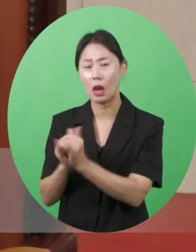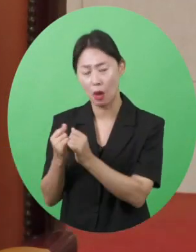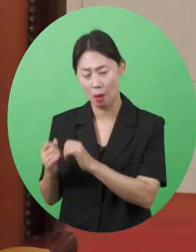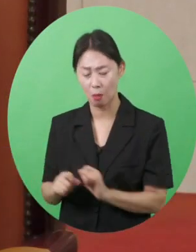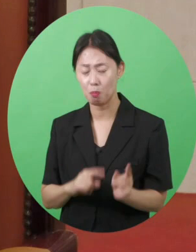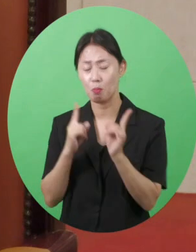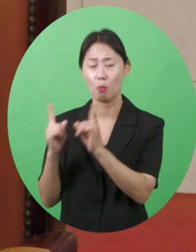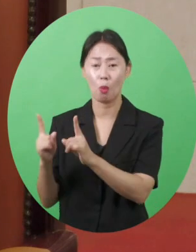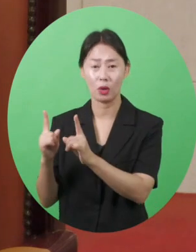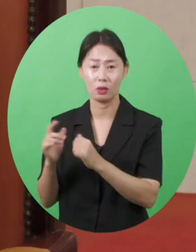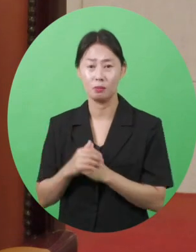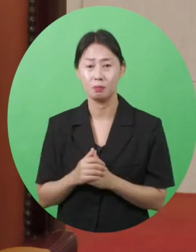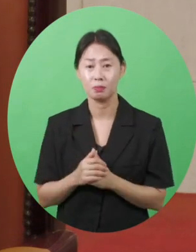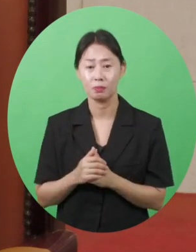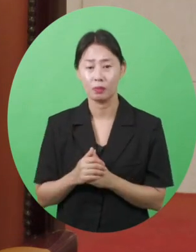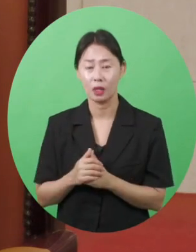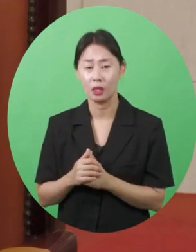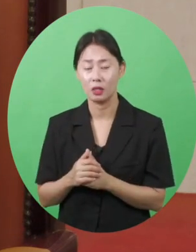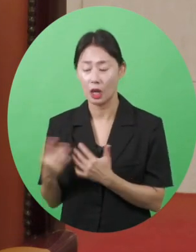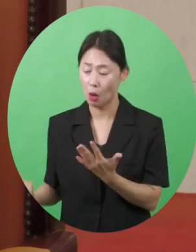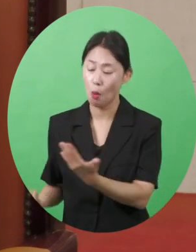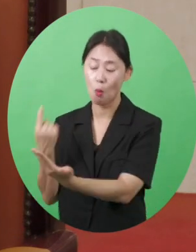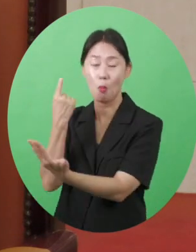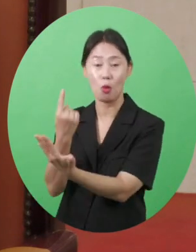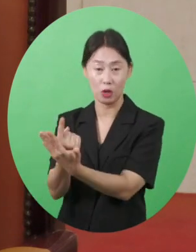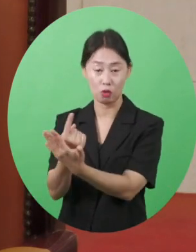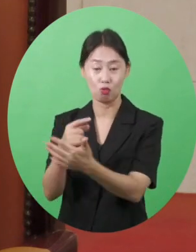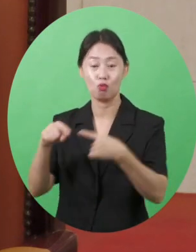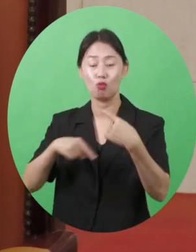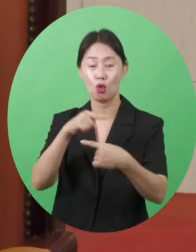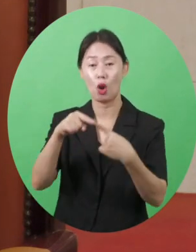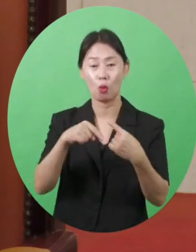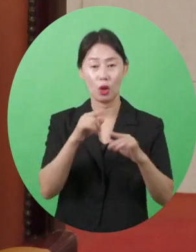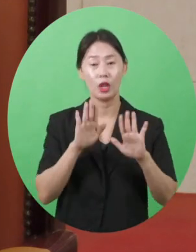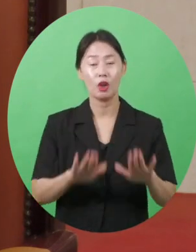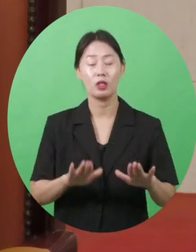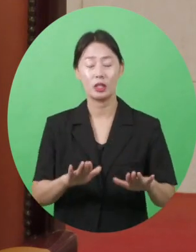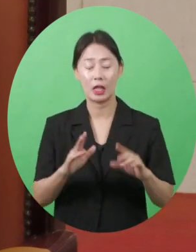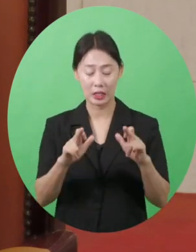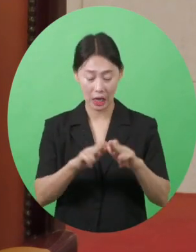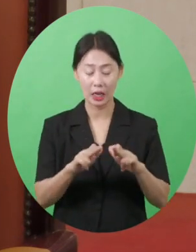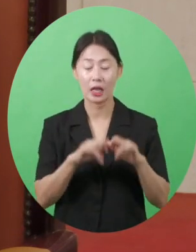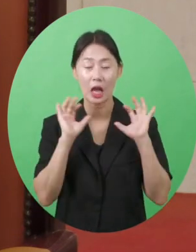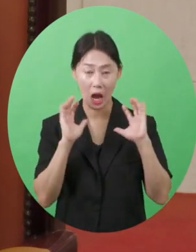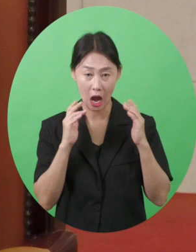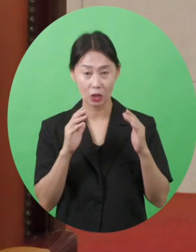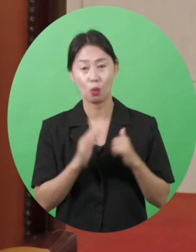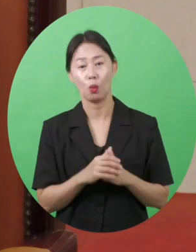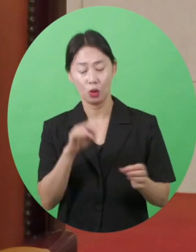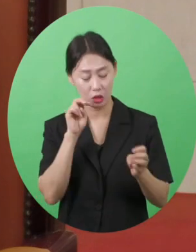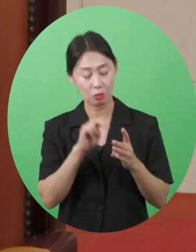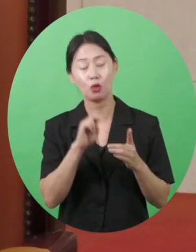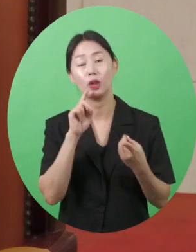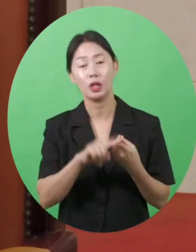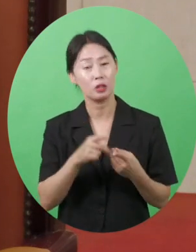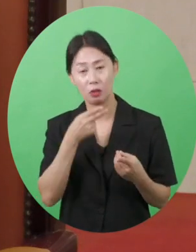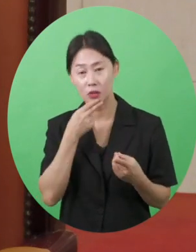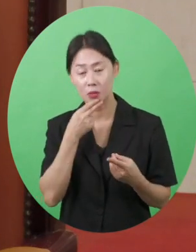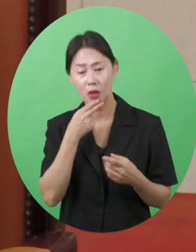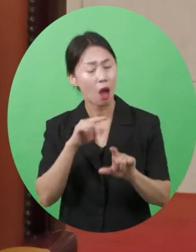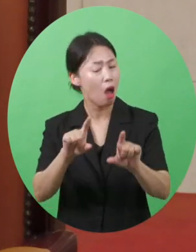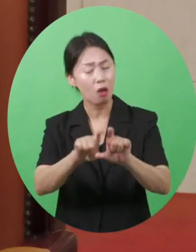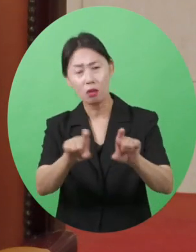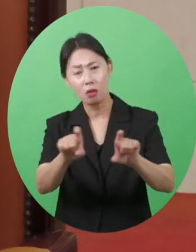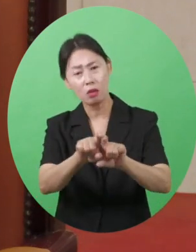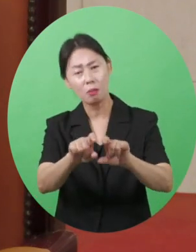있습니다. 장애아동보호를 위한 피해아동 쉼터는 현재 운영되지 않고 있고요. 또 성인 기반으로 운영되고 있고 일반